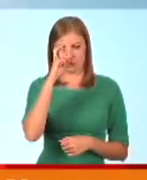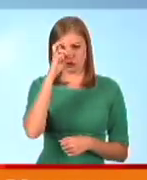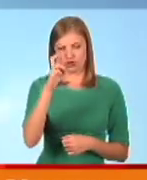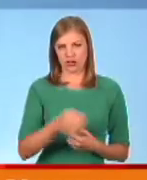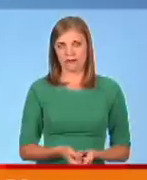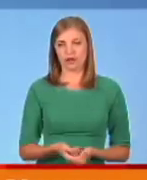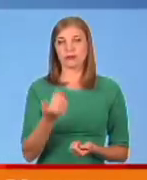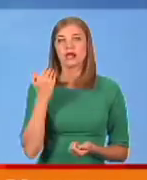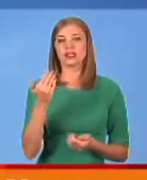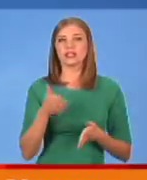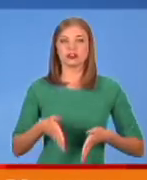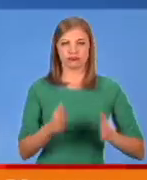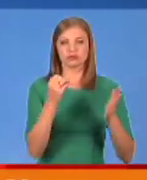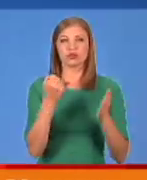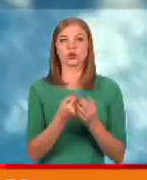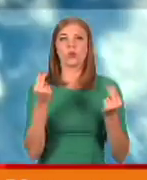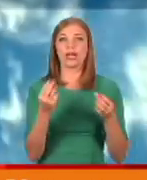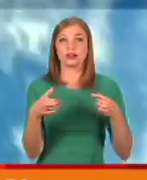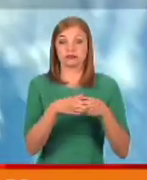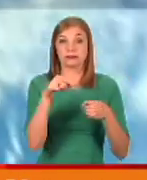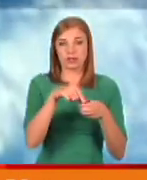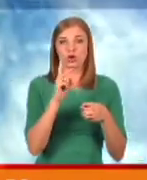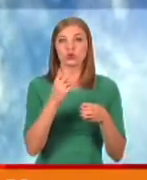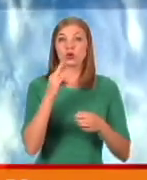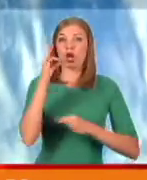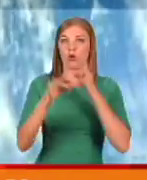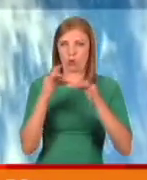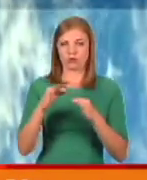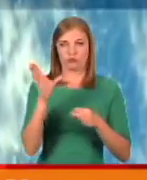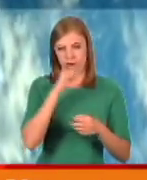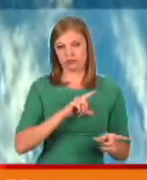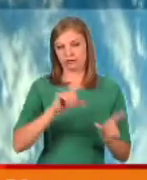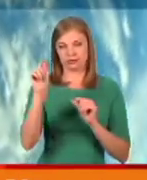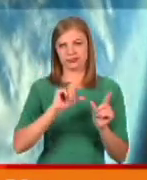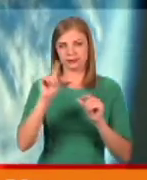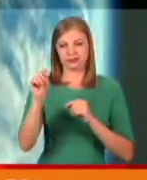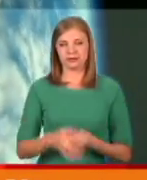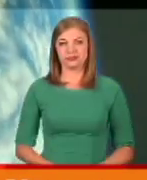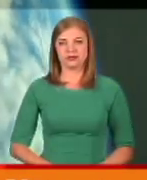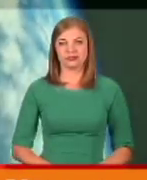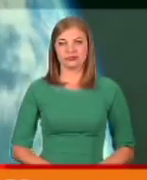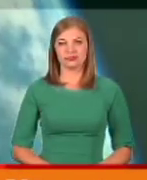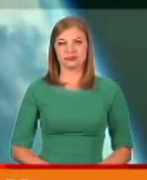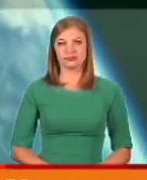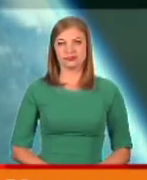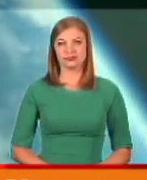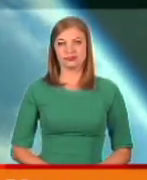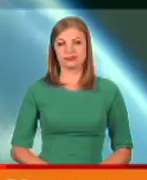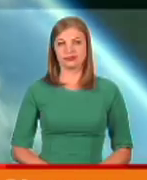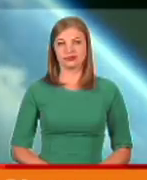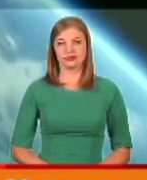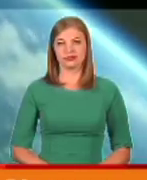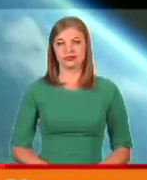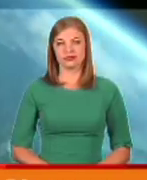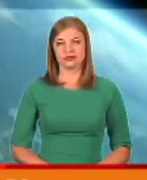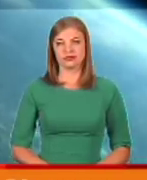держави. Її квиток до елітного клубу тих, для кого космос досяжний. Дмитро Литвиненко, Ірина Погоремна, Олександр